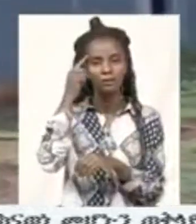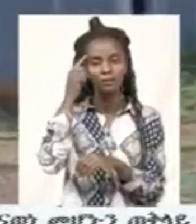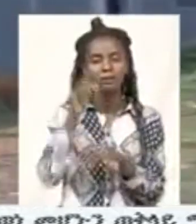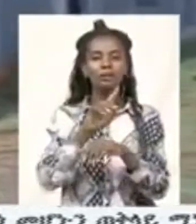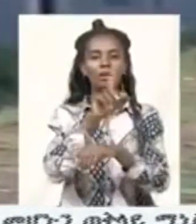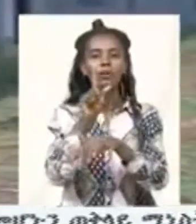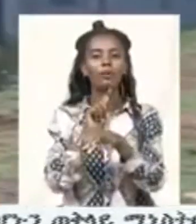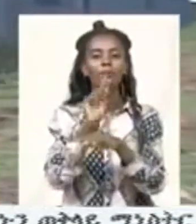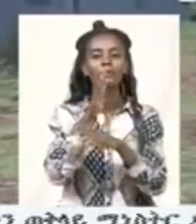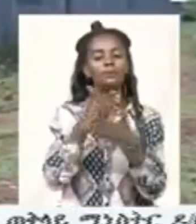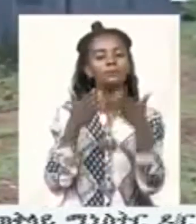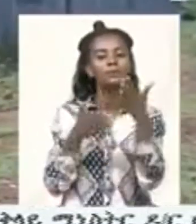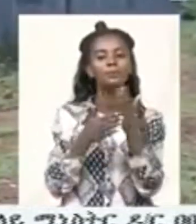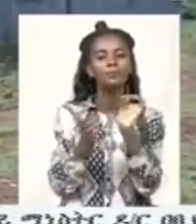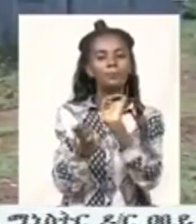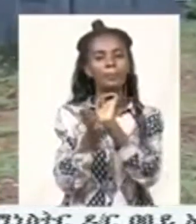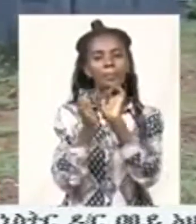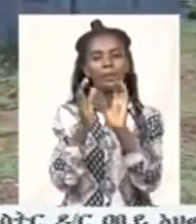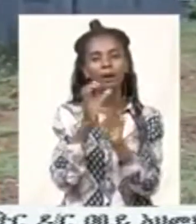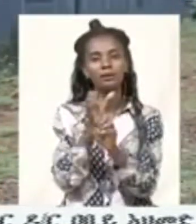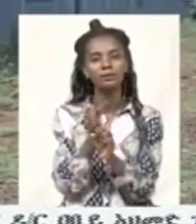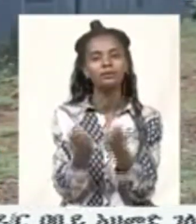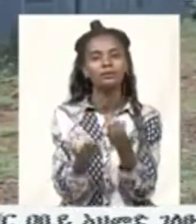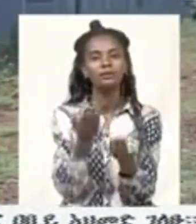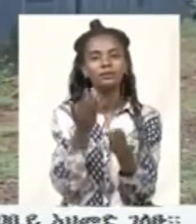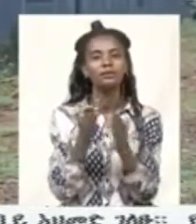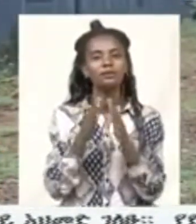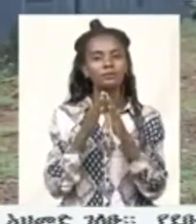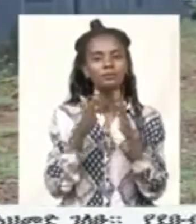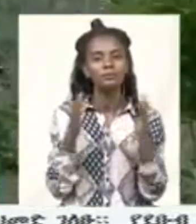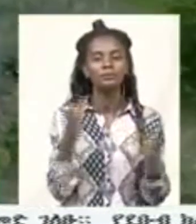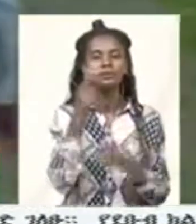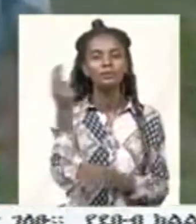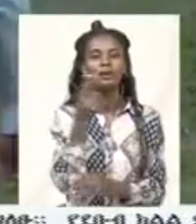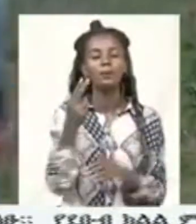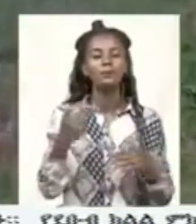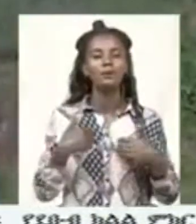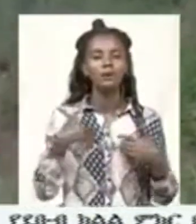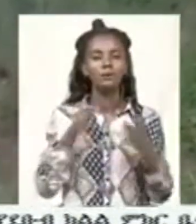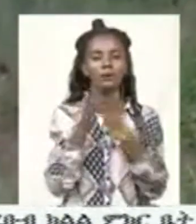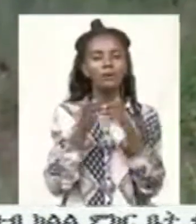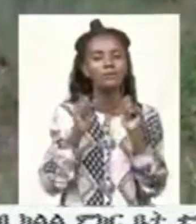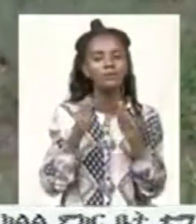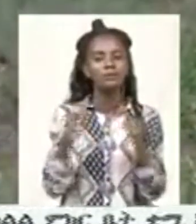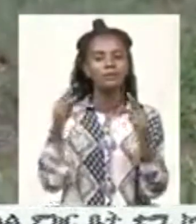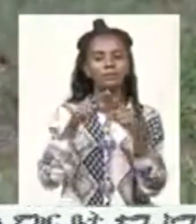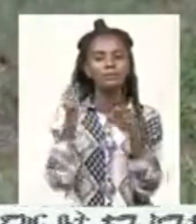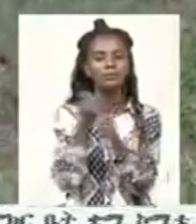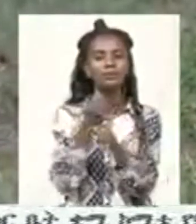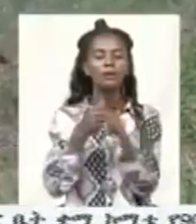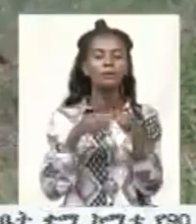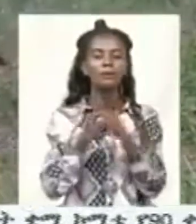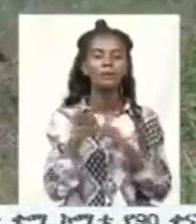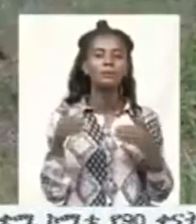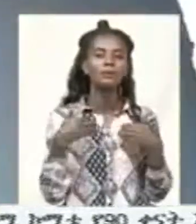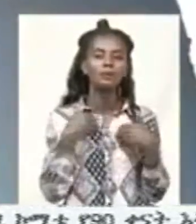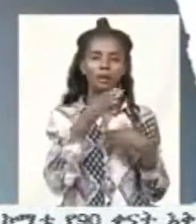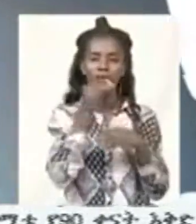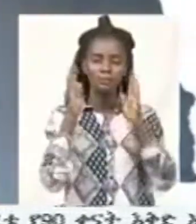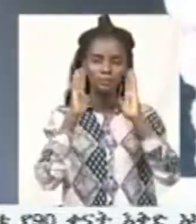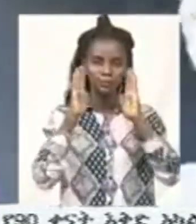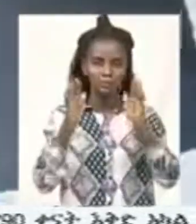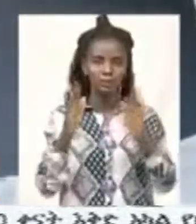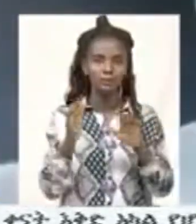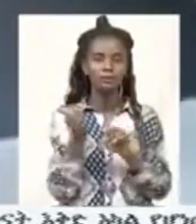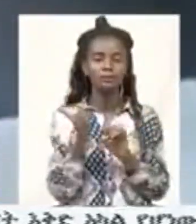የተቋሙ ግንባታ ከታራሚዎች አያያዝ አንጻር ዘርፈ ሰፊ ጠቀሜታ ያለው በመሆኑ በፍጥነት ወደ ስራ መገባት እንዳለበትና ትኩረትን